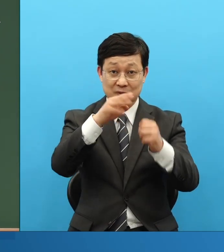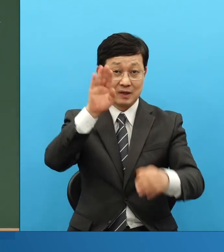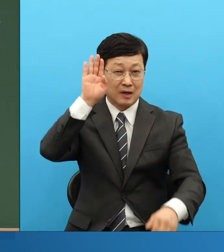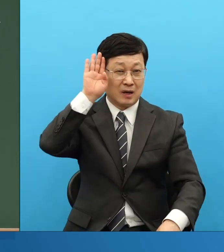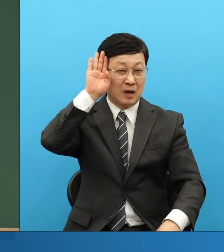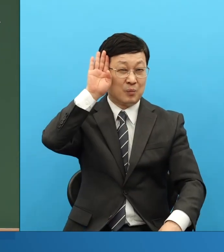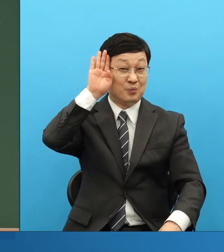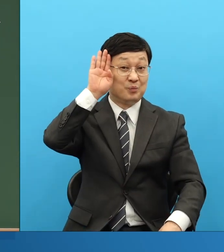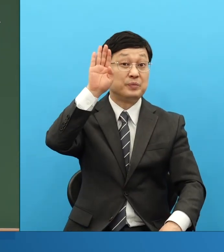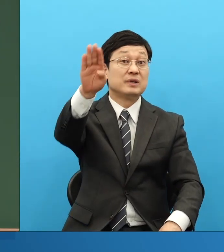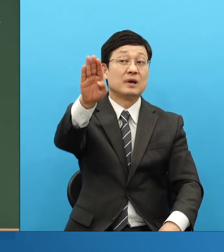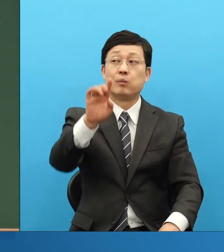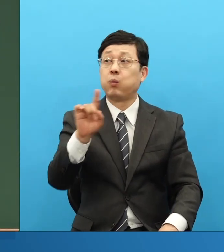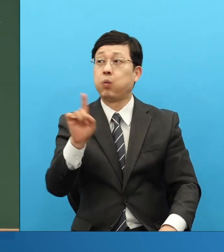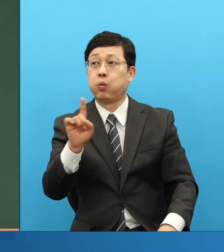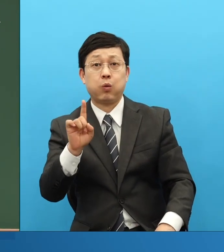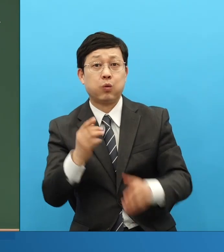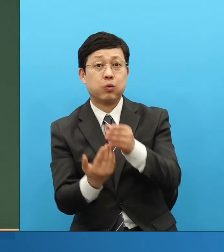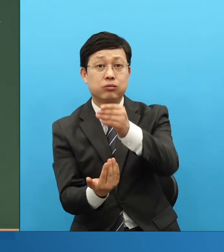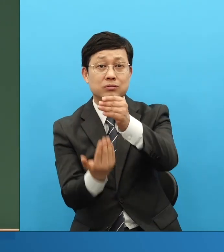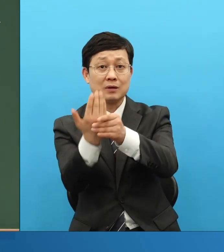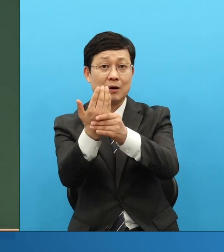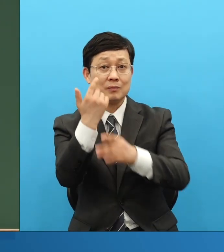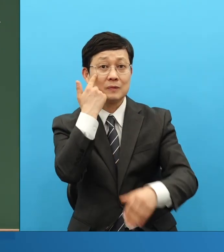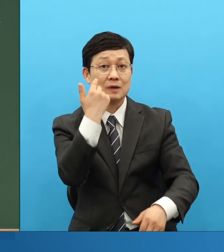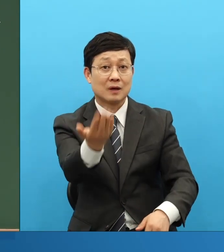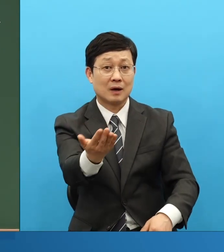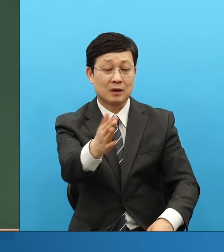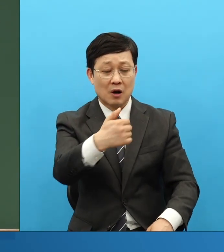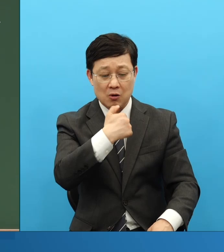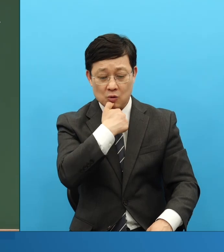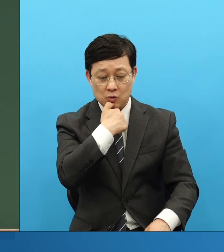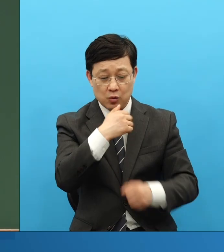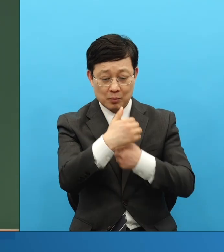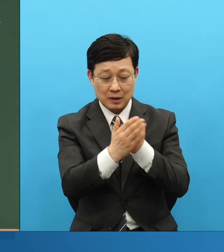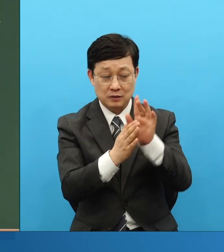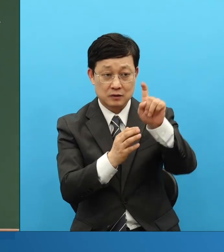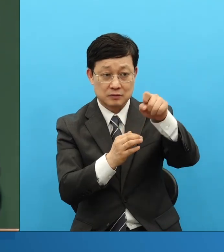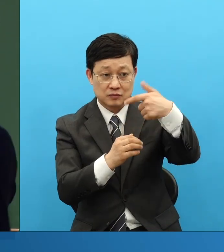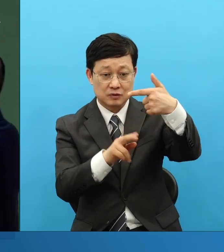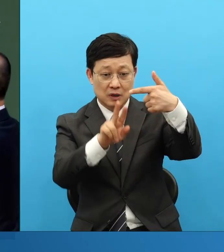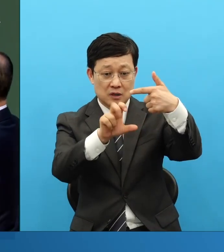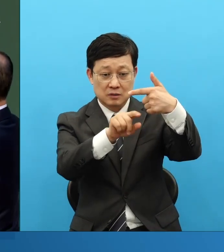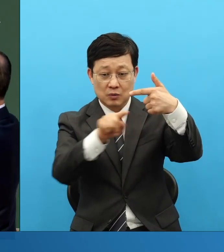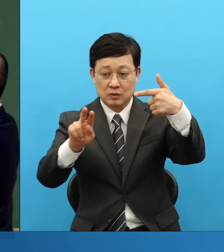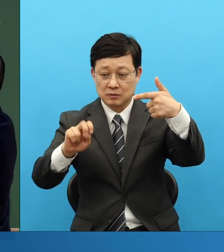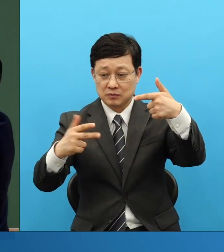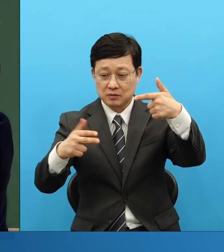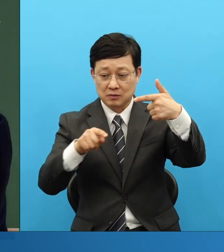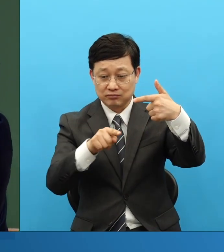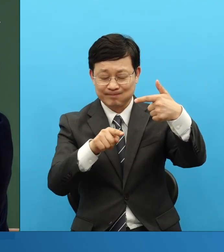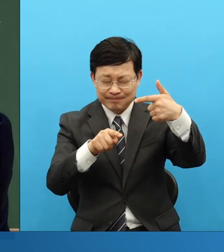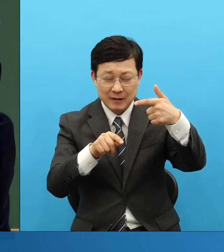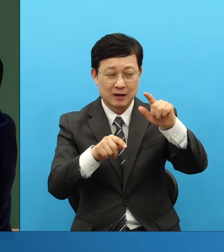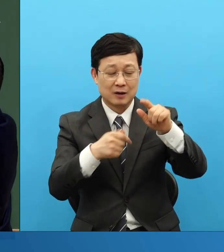미래에는 어떤 게 나옵니까? Then what's going to happen in the future age? 로마서 16장 25절입니다. Romans 16:25.